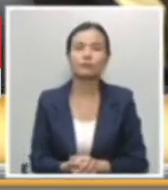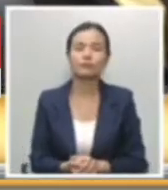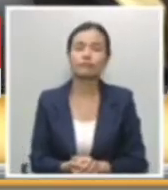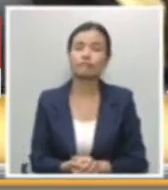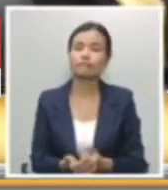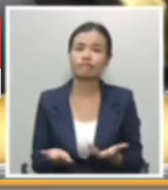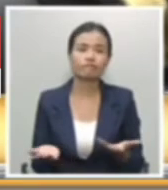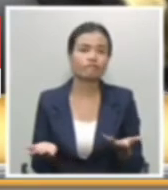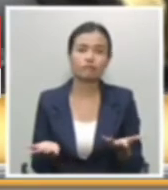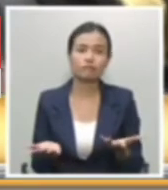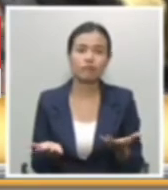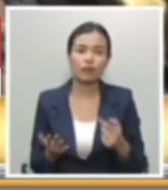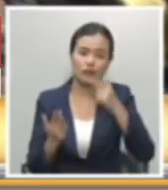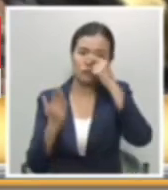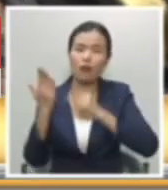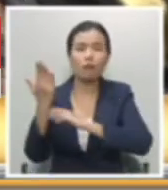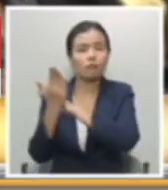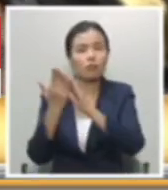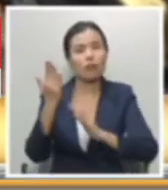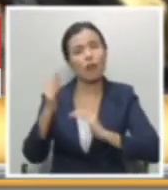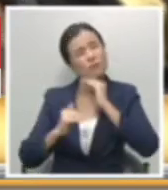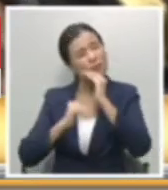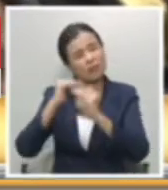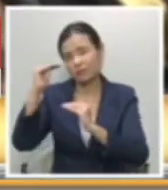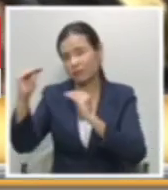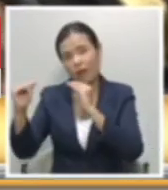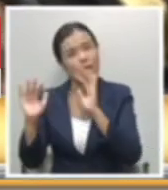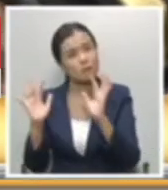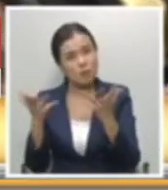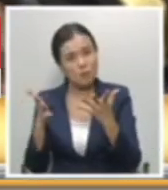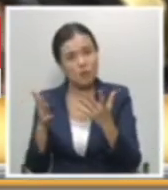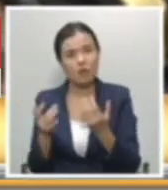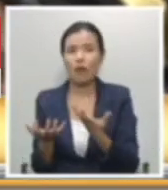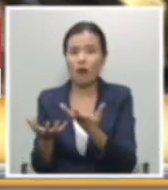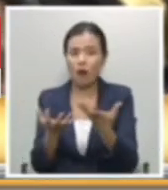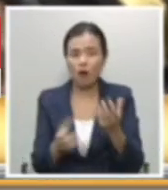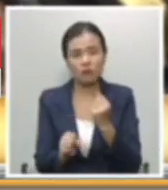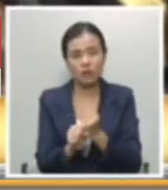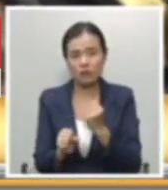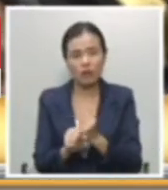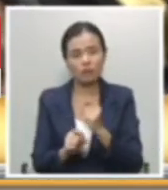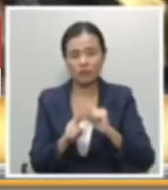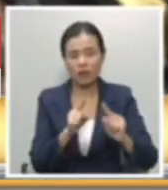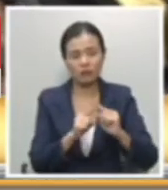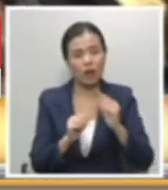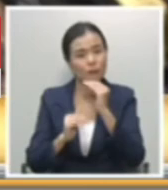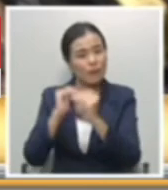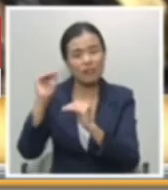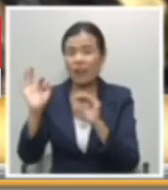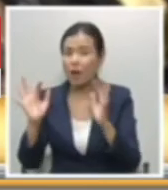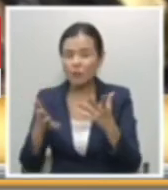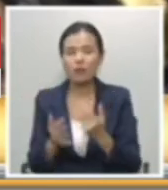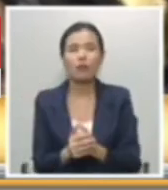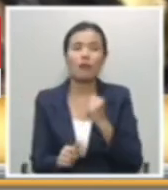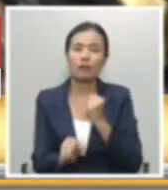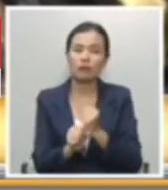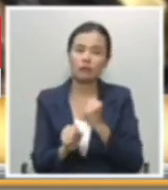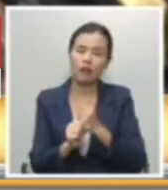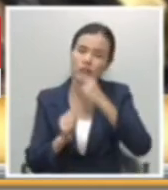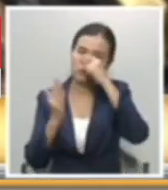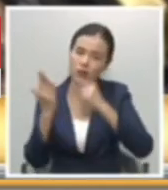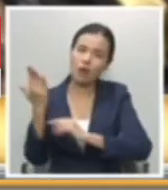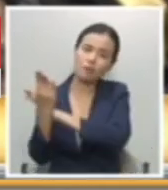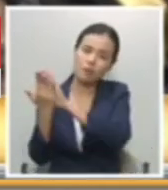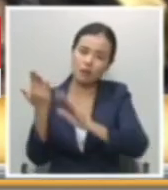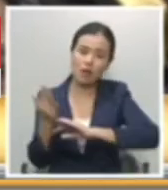ำให้ประเทศพัฒนาผลิตภาพการผลิตได้เลยเพราะการผลิตของประเทศทุ